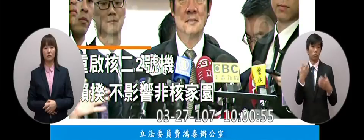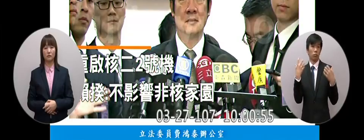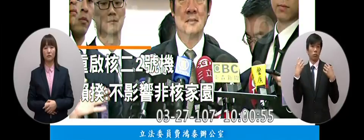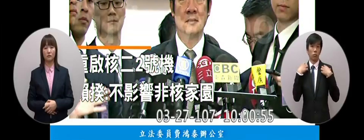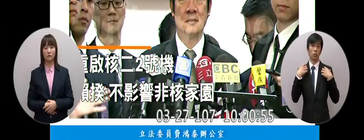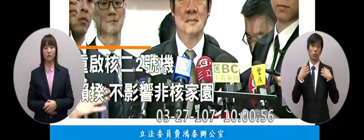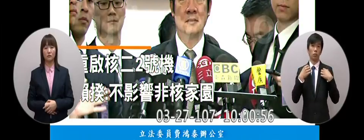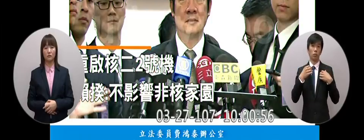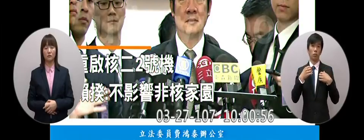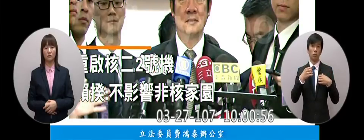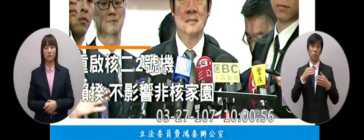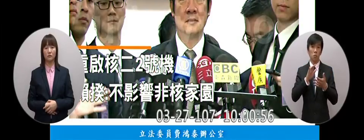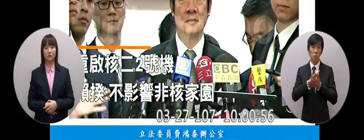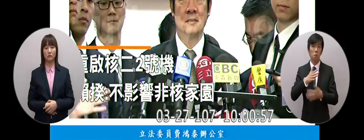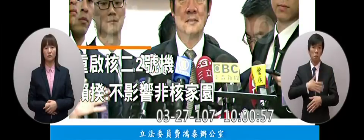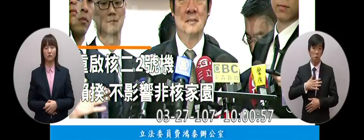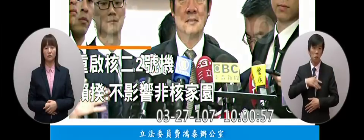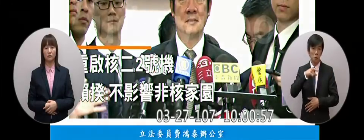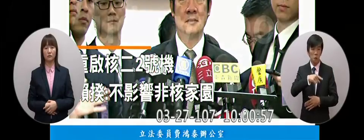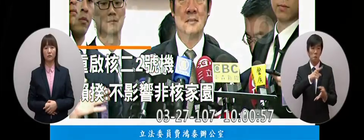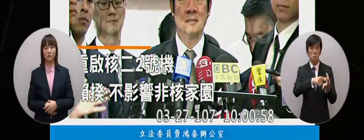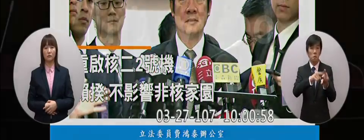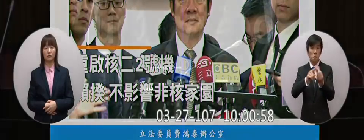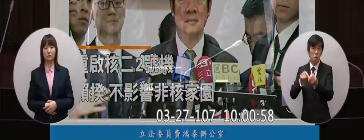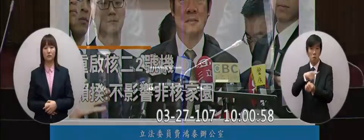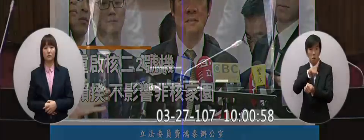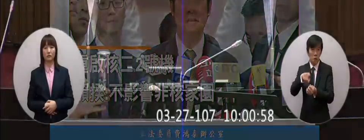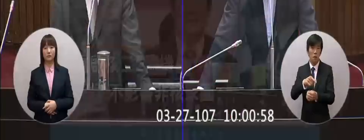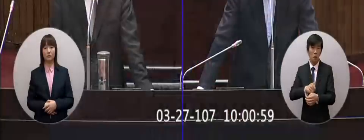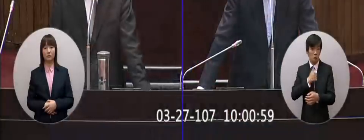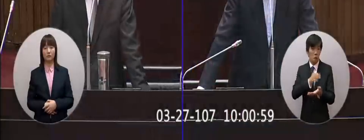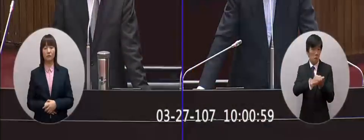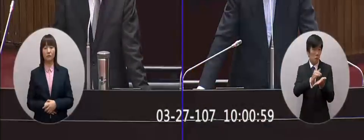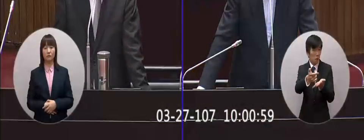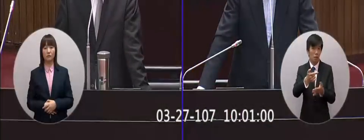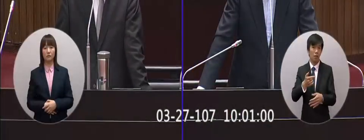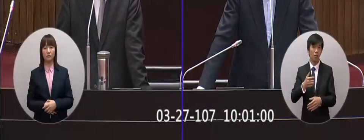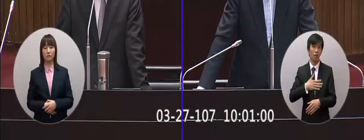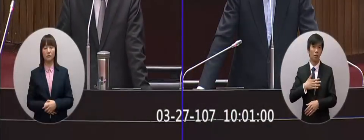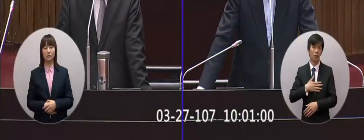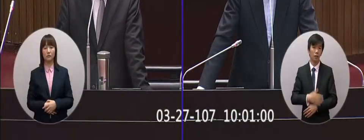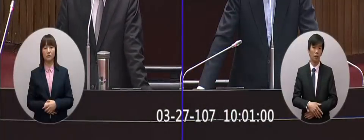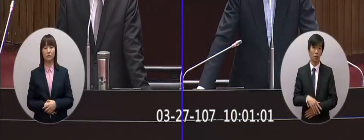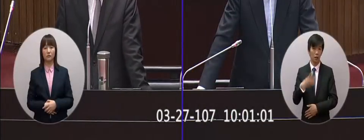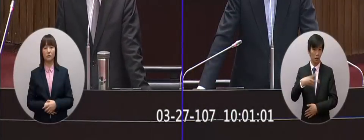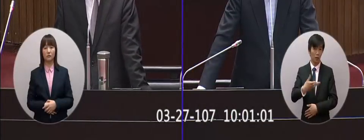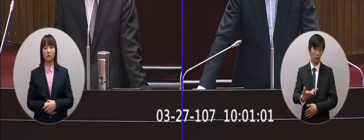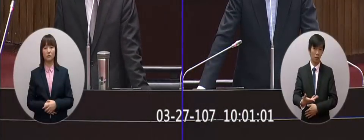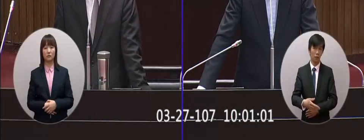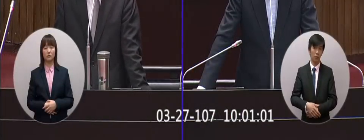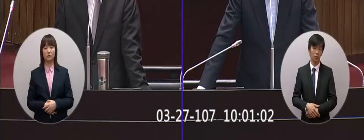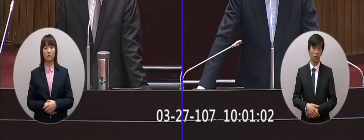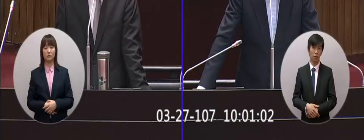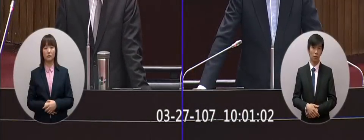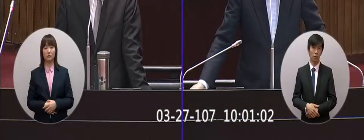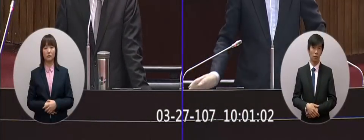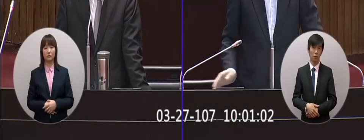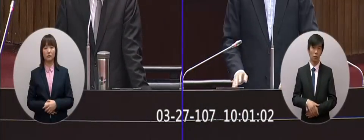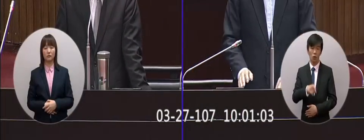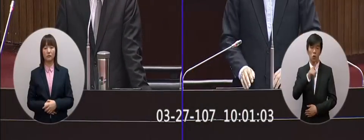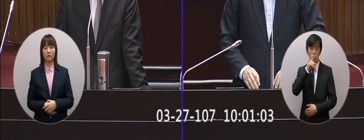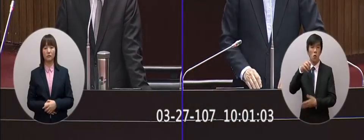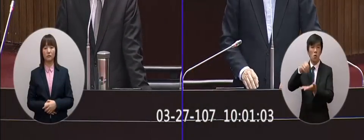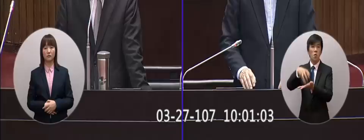道柴米油盐酱醋茶啊不是那么便宜了啊。这时候你说不是反